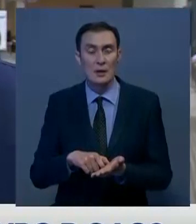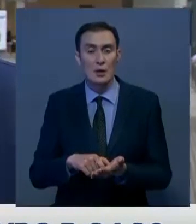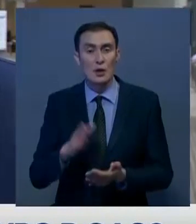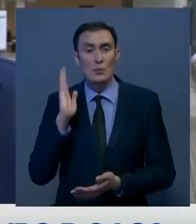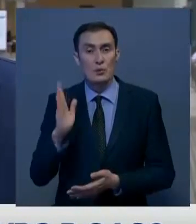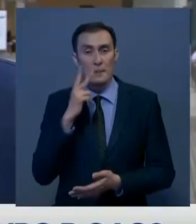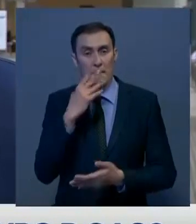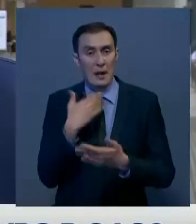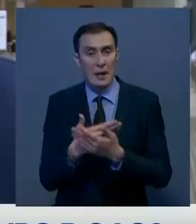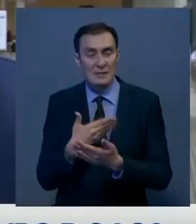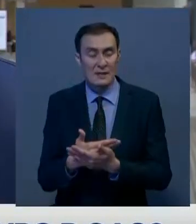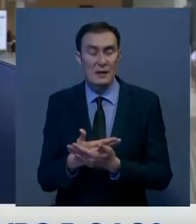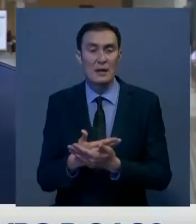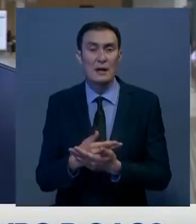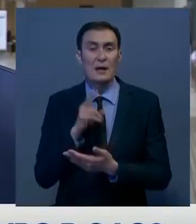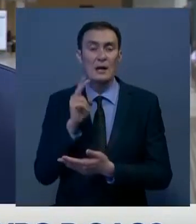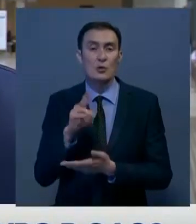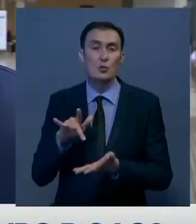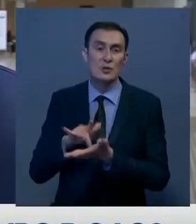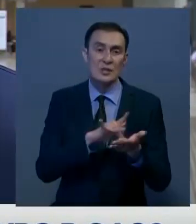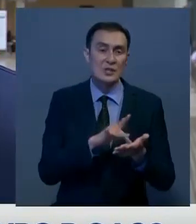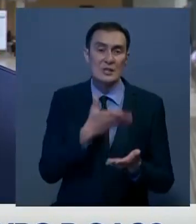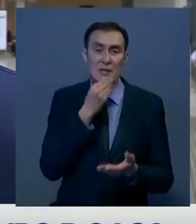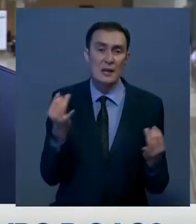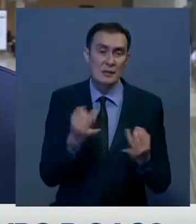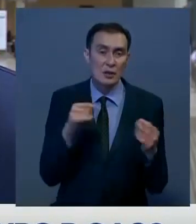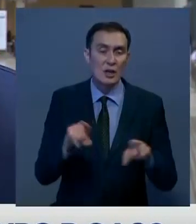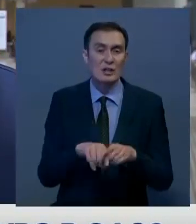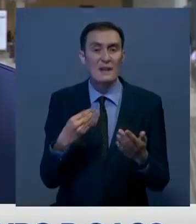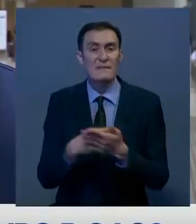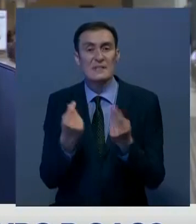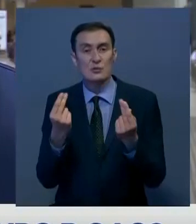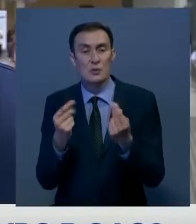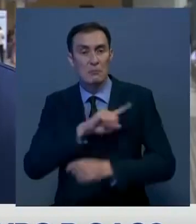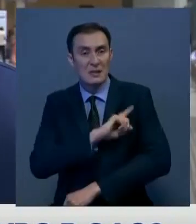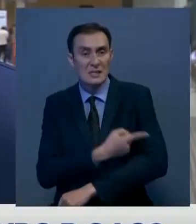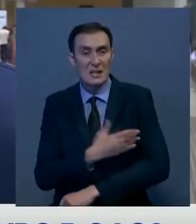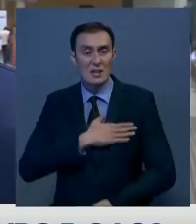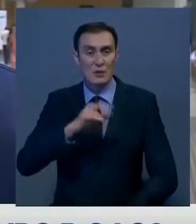будем демонстрировать как туристический, так и инвестиционный потенциал страны. В